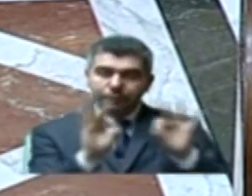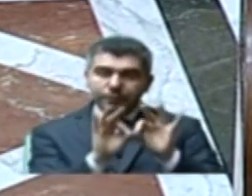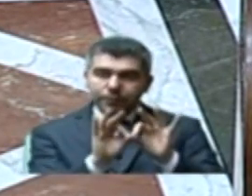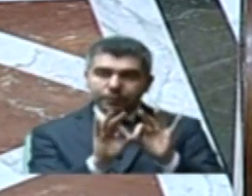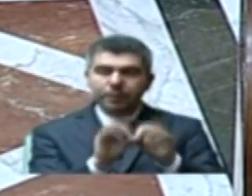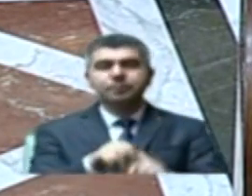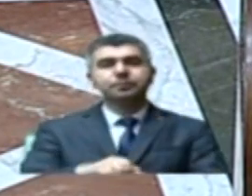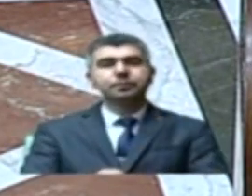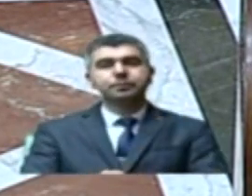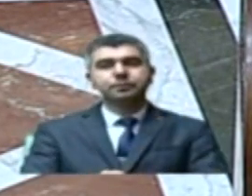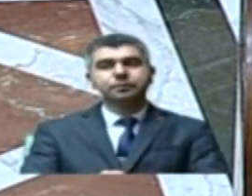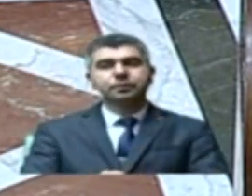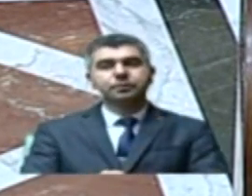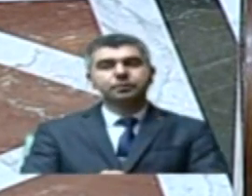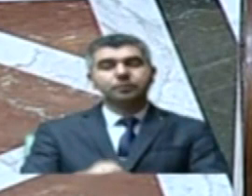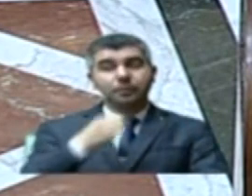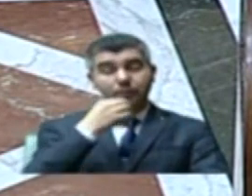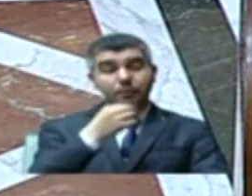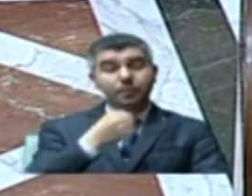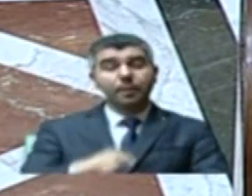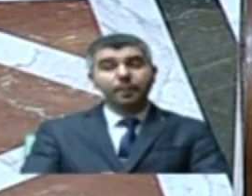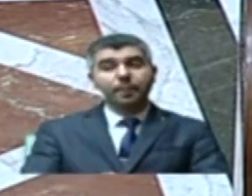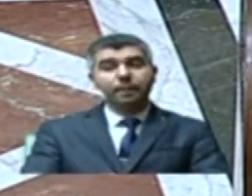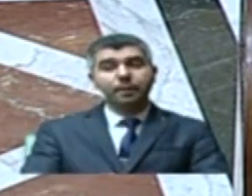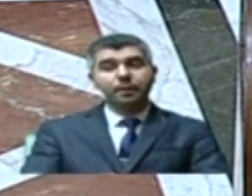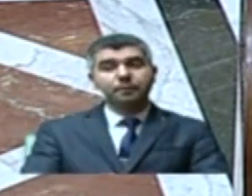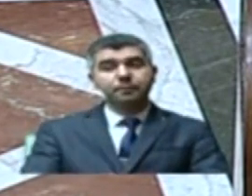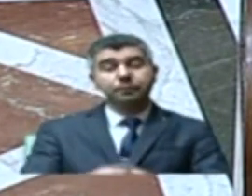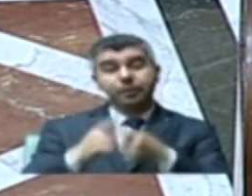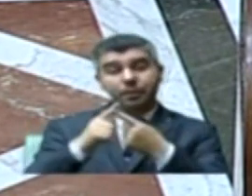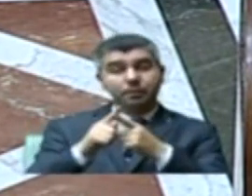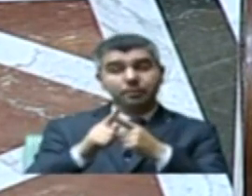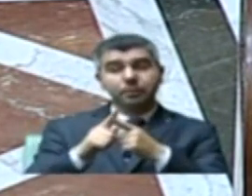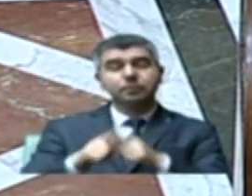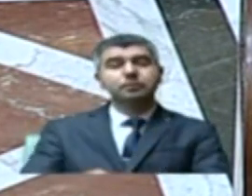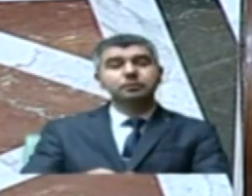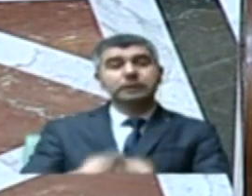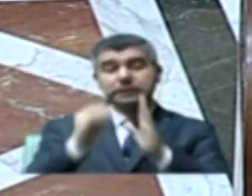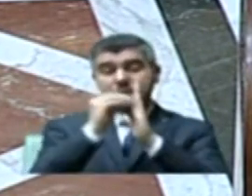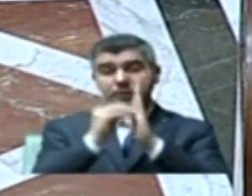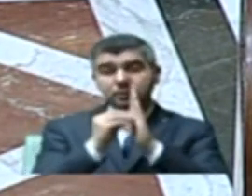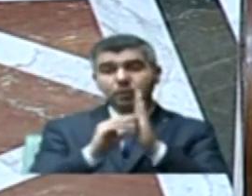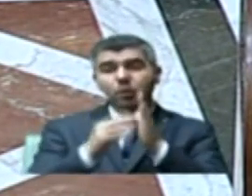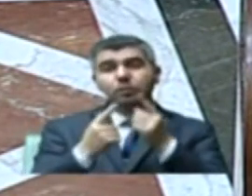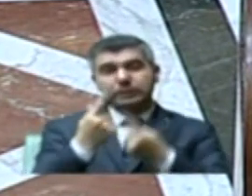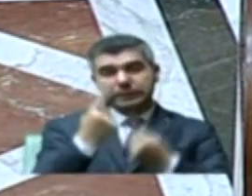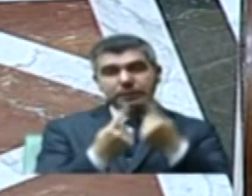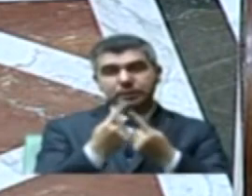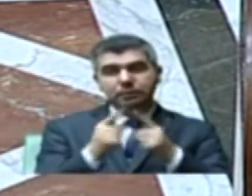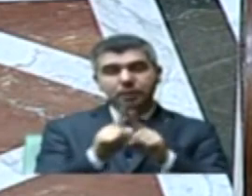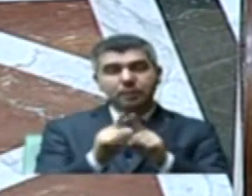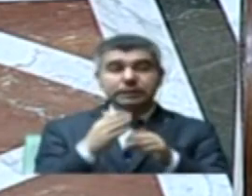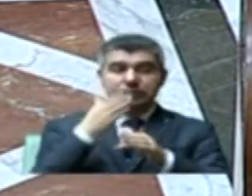بالذات اللي طرحته السيد المستشار المحترم، إذا لقد تقرر معالجة هذه الحالات خاصة